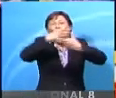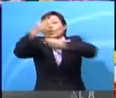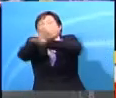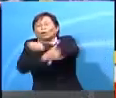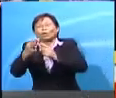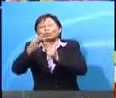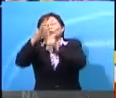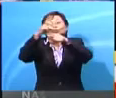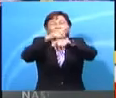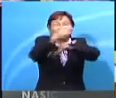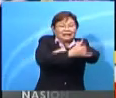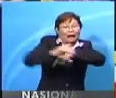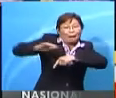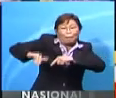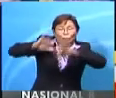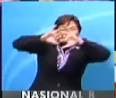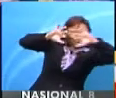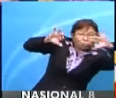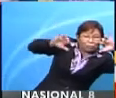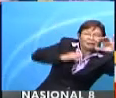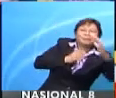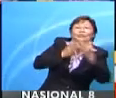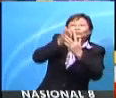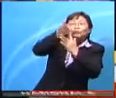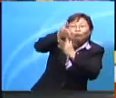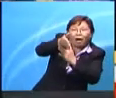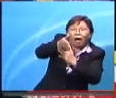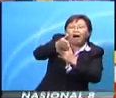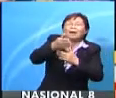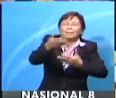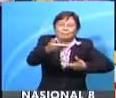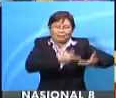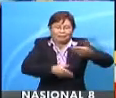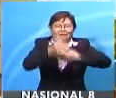di negara-negara yang belum diterokai dalam perdagangan antarabangsa.